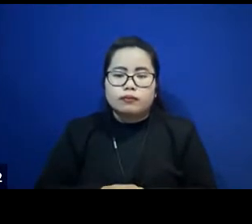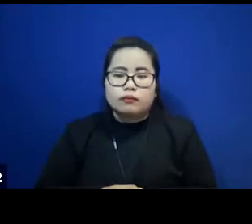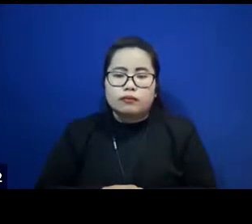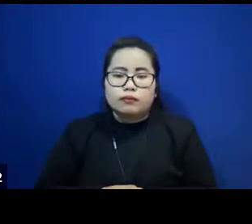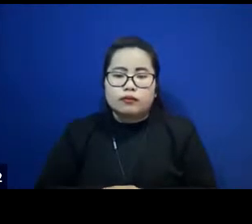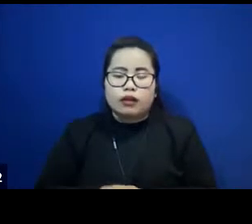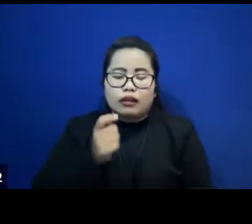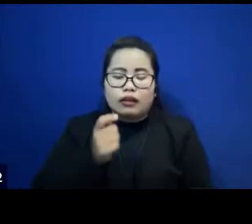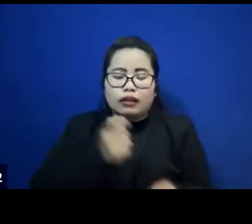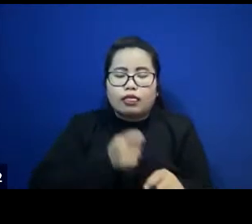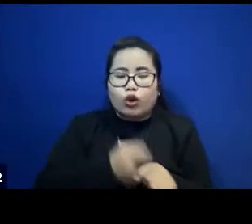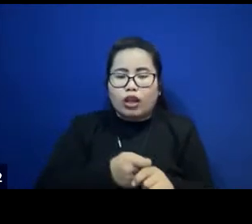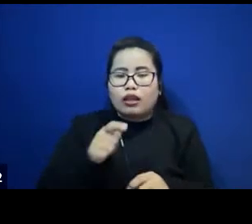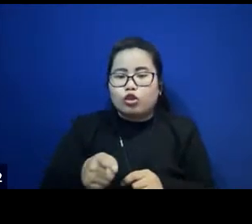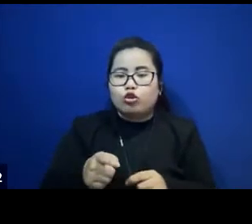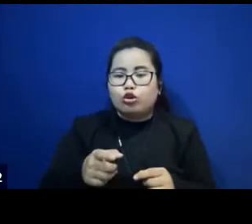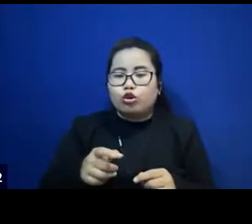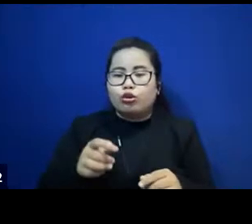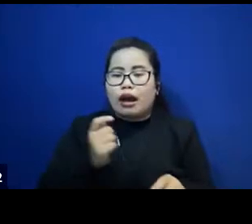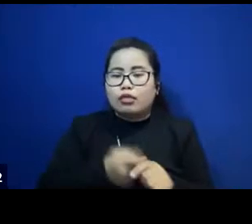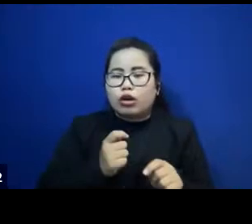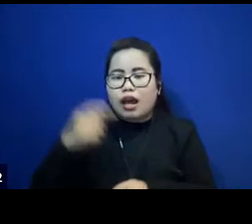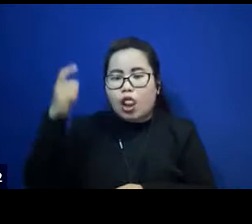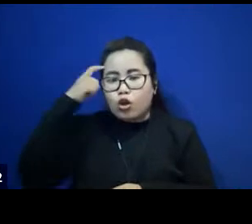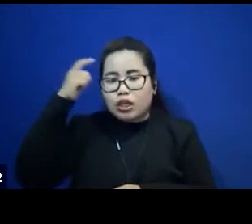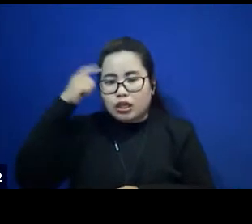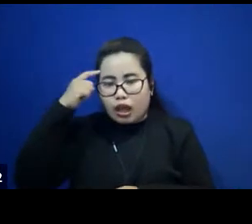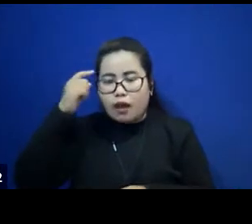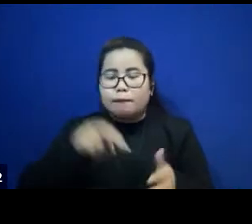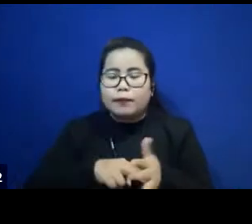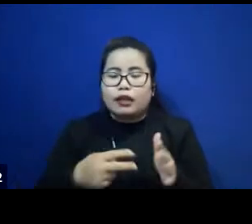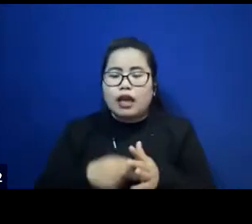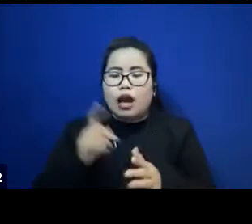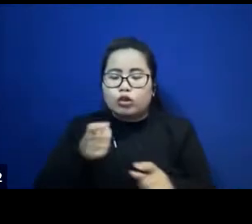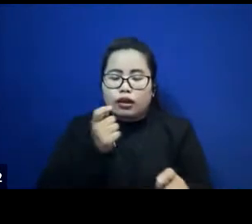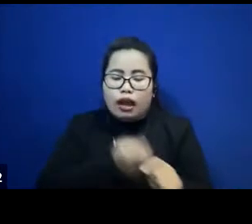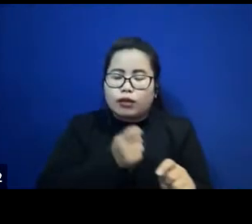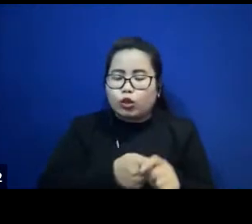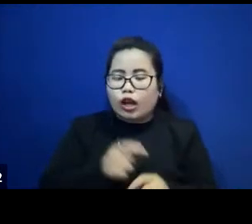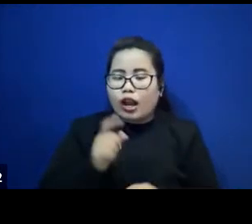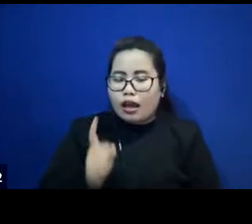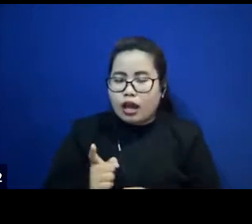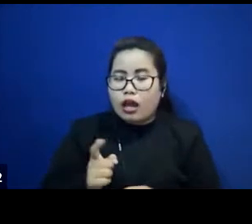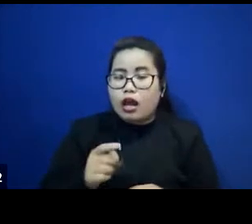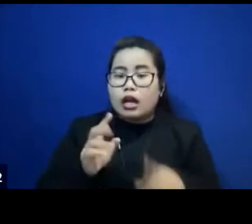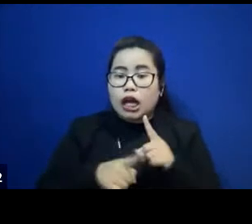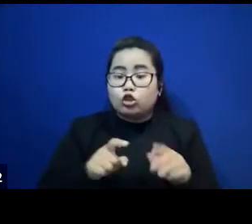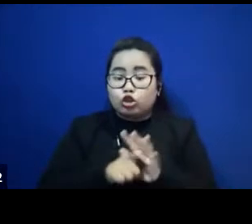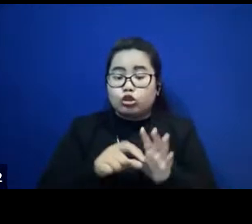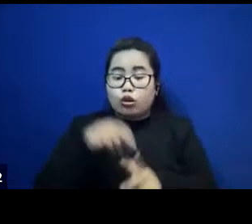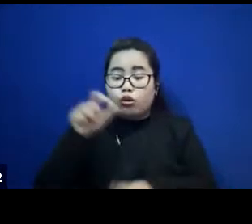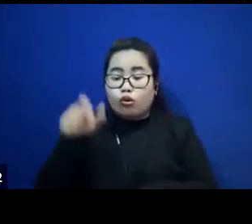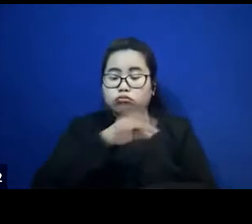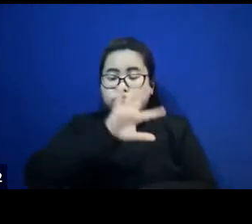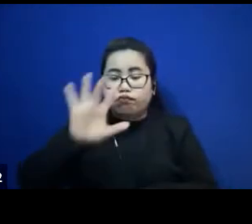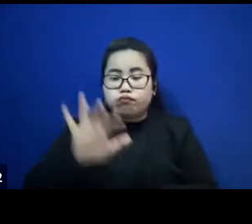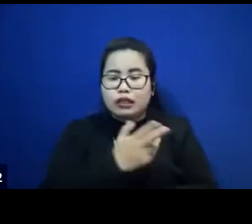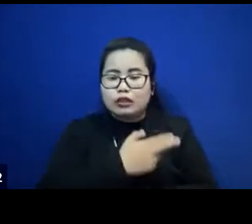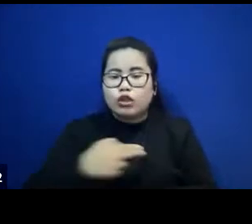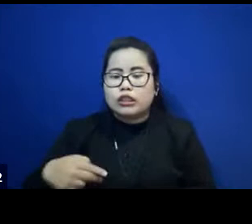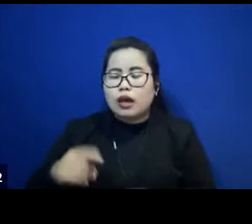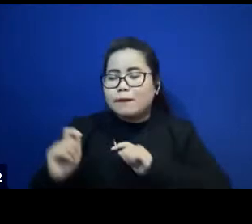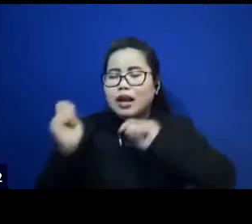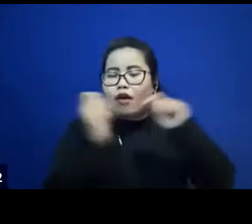jika bukan fisikal dari kau di Indonesia mendaftar pisang aja